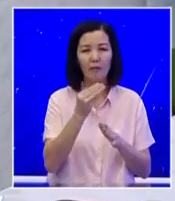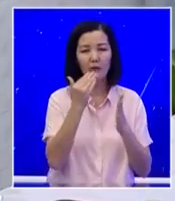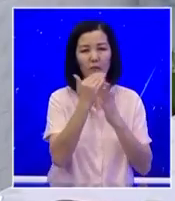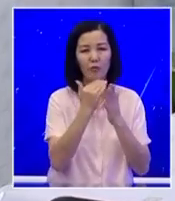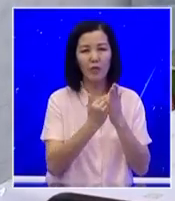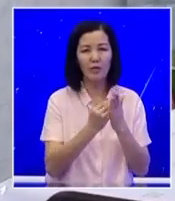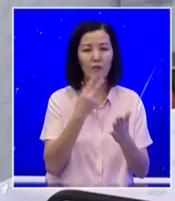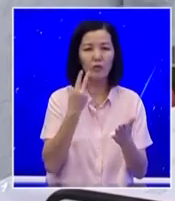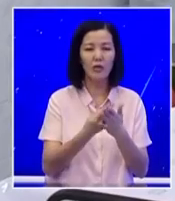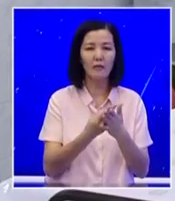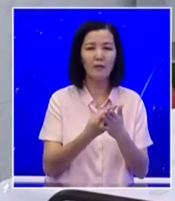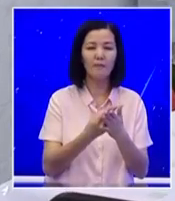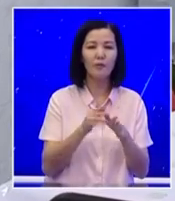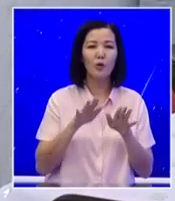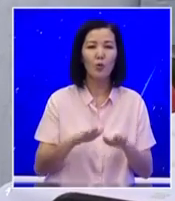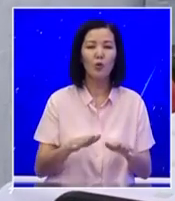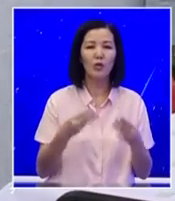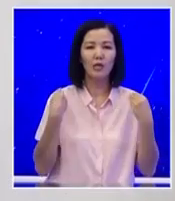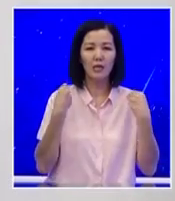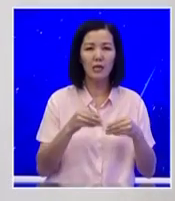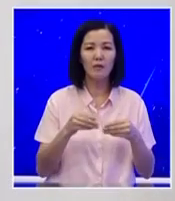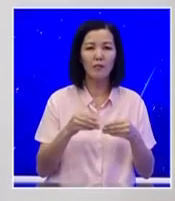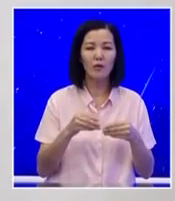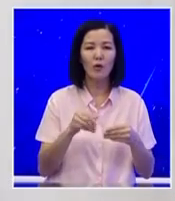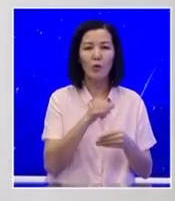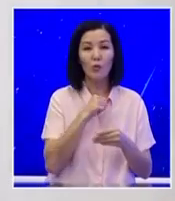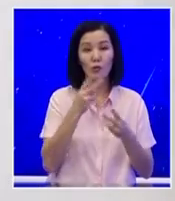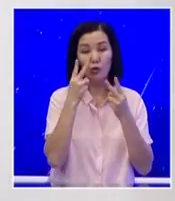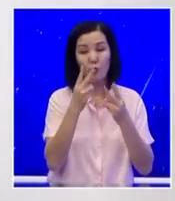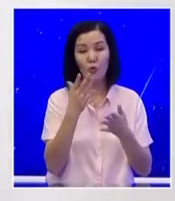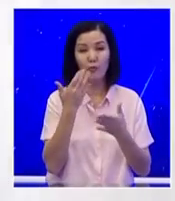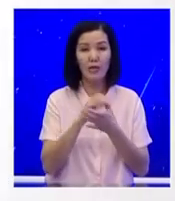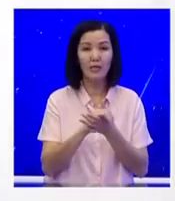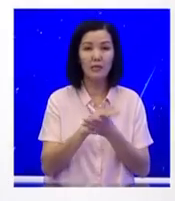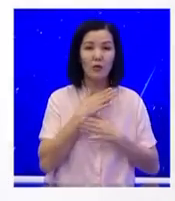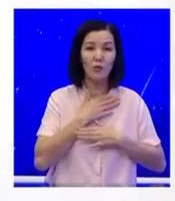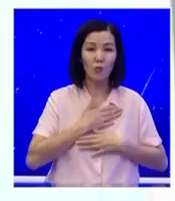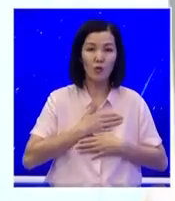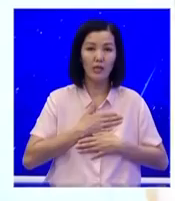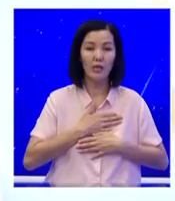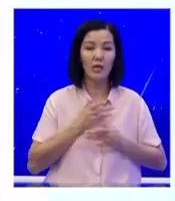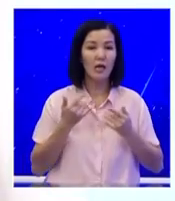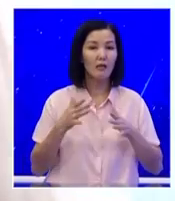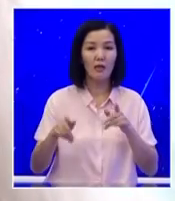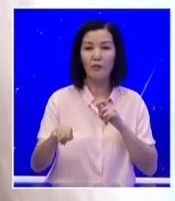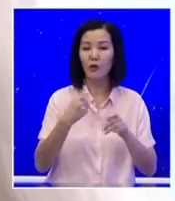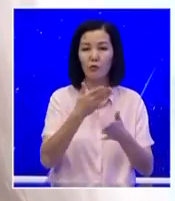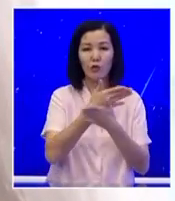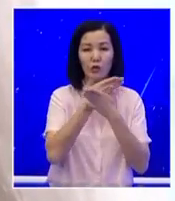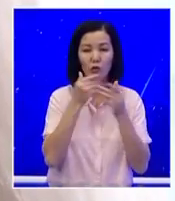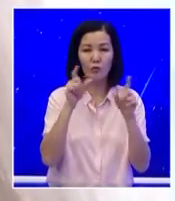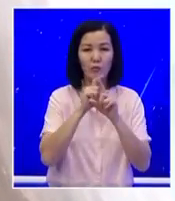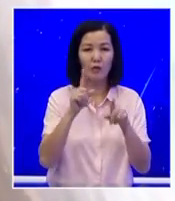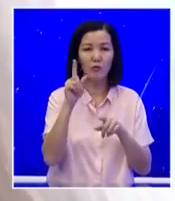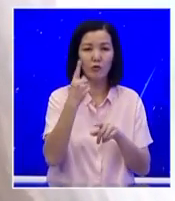тамақтану тәртібі мен жатын орнын, киім кешегін қолмен ұстап көзбен көрді. Көңілдері толды, еш талап бұзылмағанын білді.